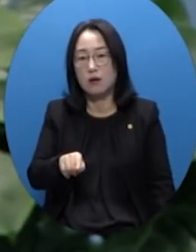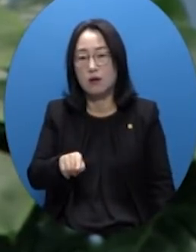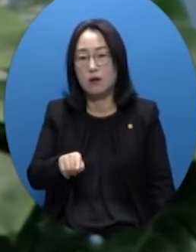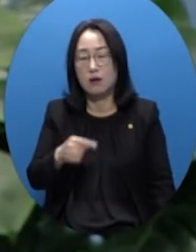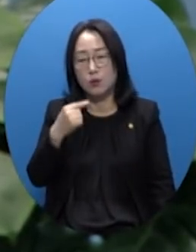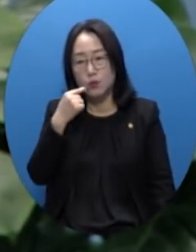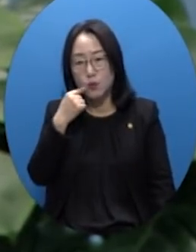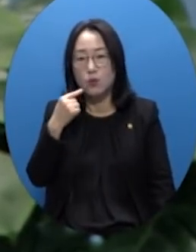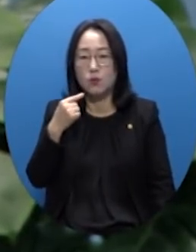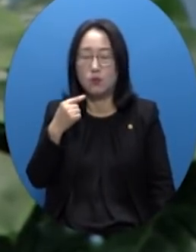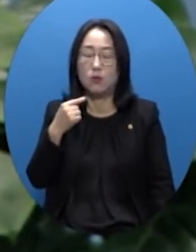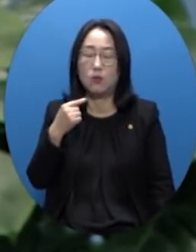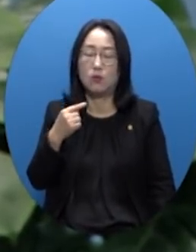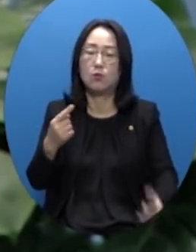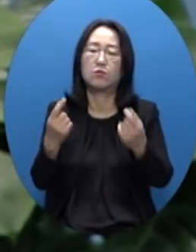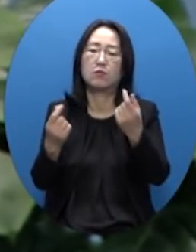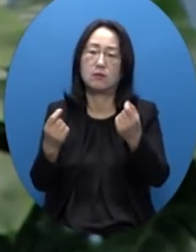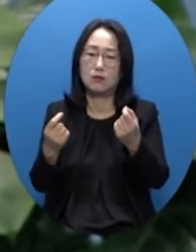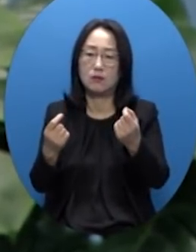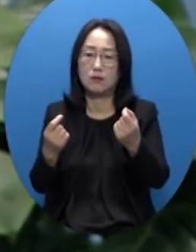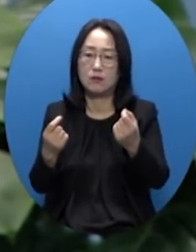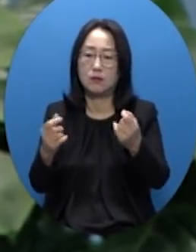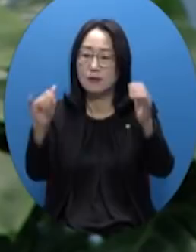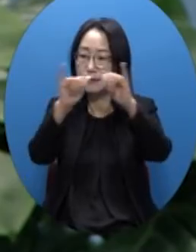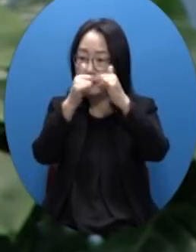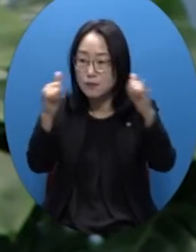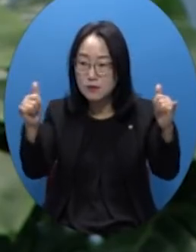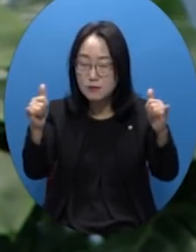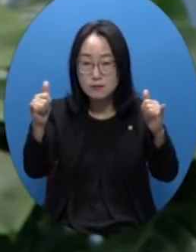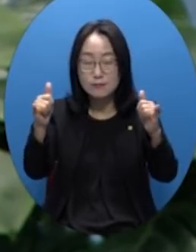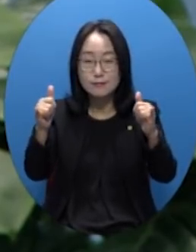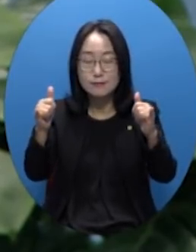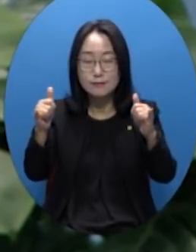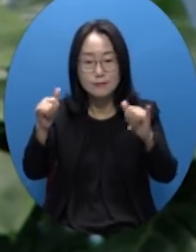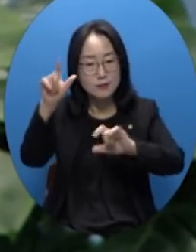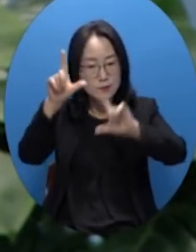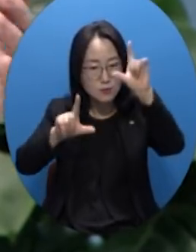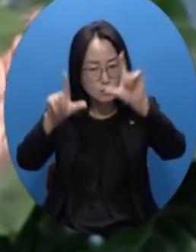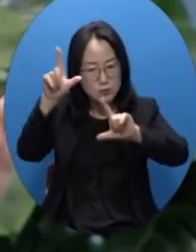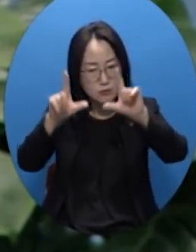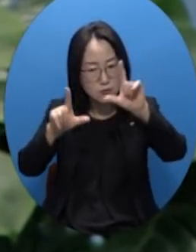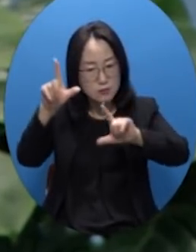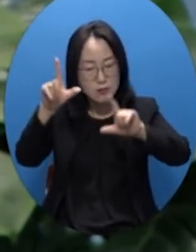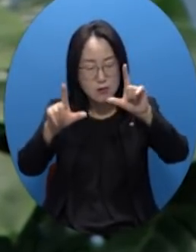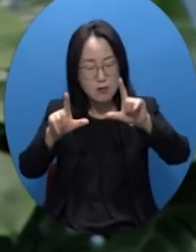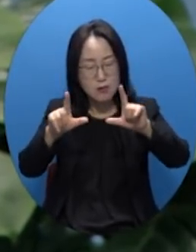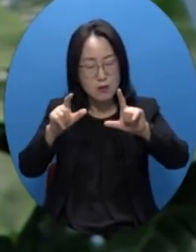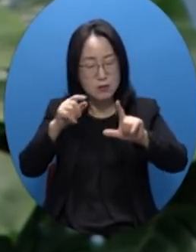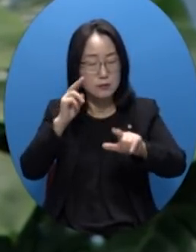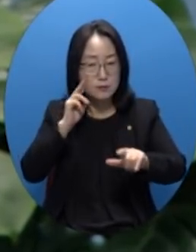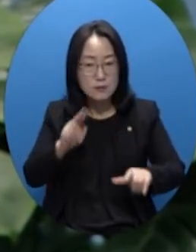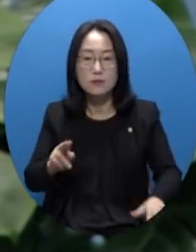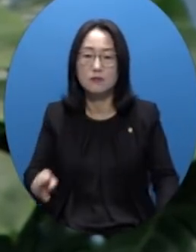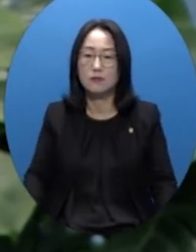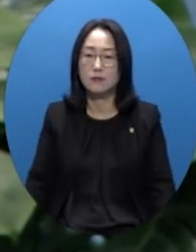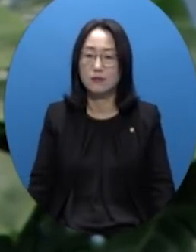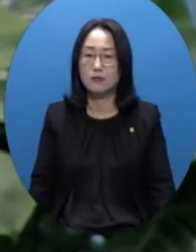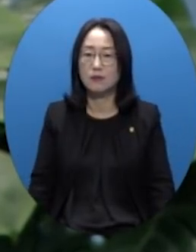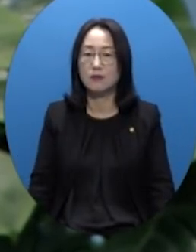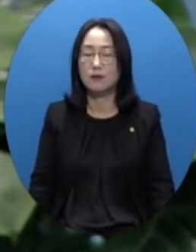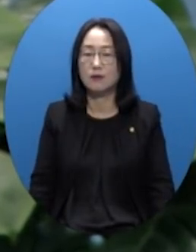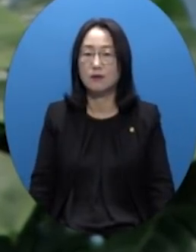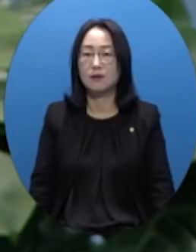독에 물든 사람들의 독이 뿜어져 나오고 있는 모습은 우리가 발견하게 된 것입니다